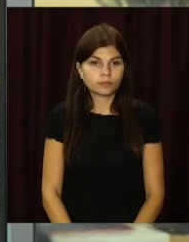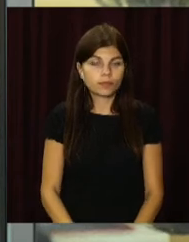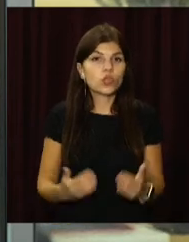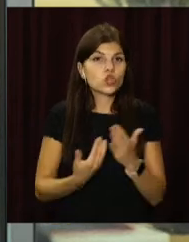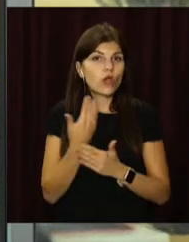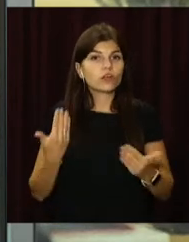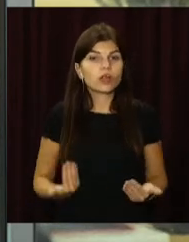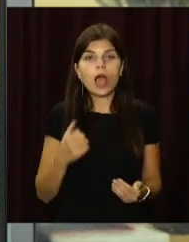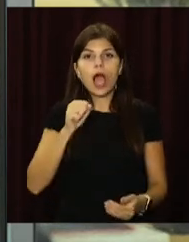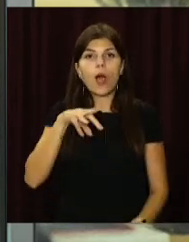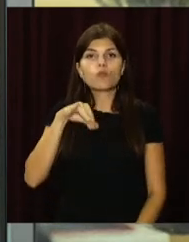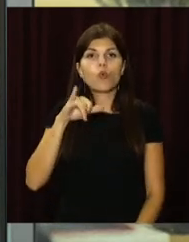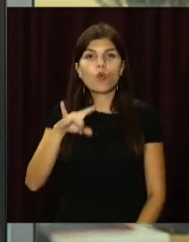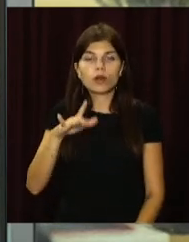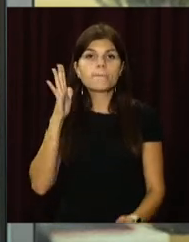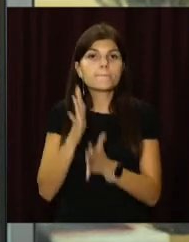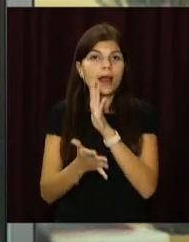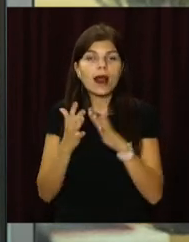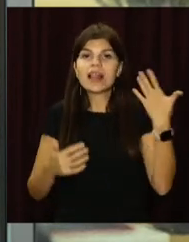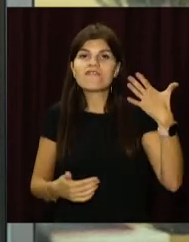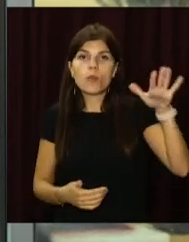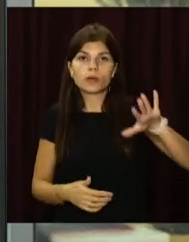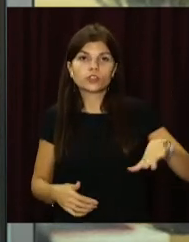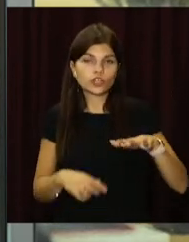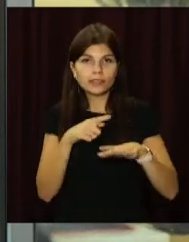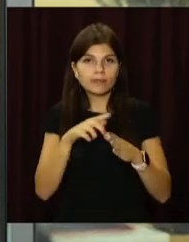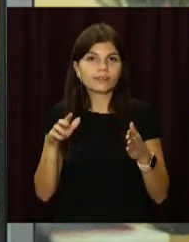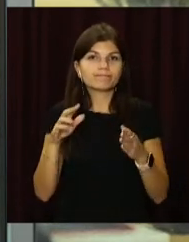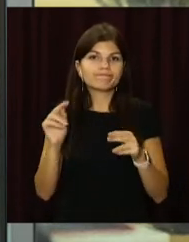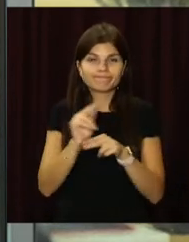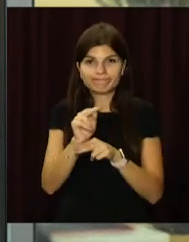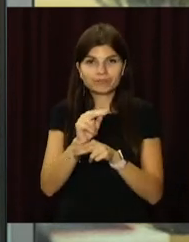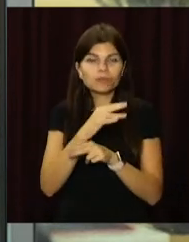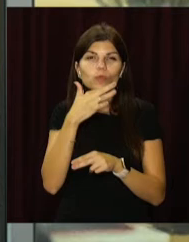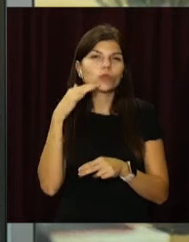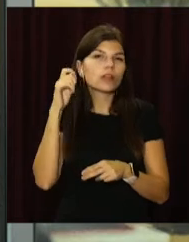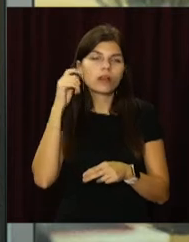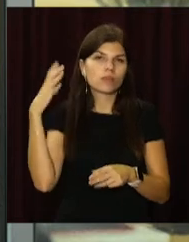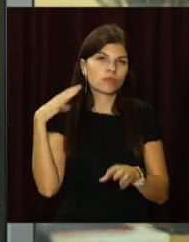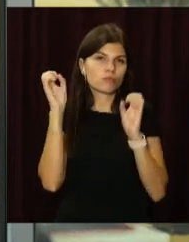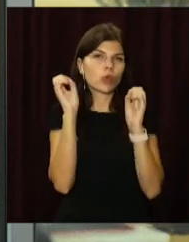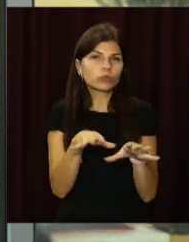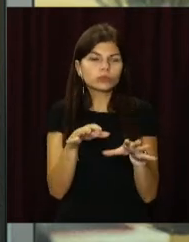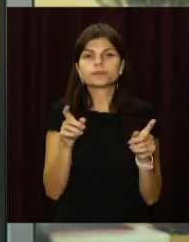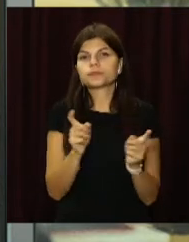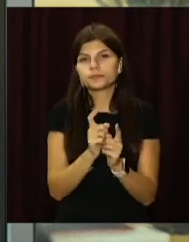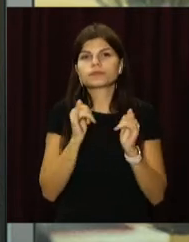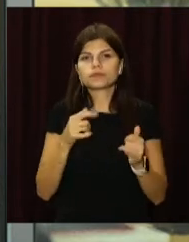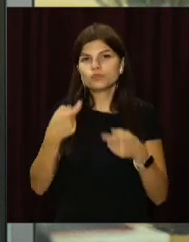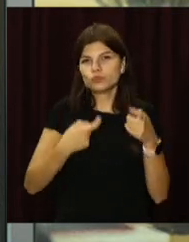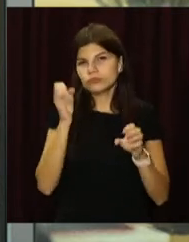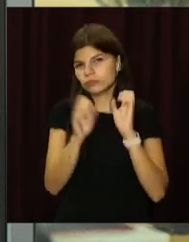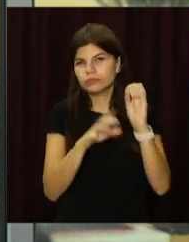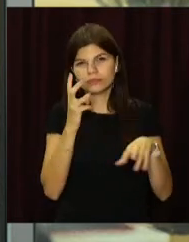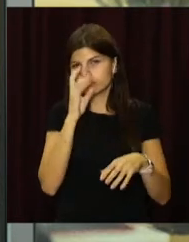Нове життя Амурського парку на Лівобережжі реконструюють місце відпочинку, яке багато років стояло покинутим і було осередком для сміття.